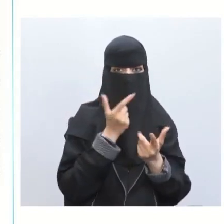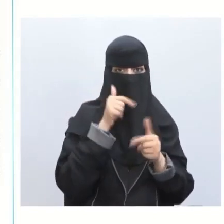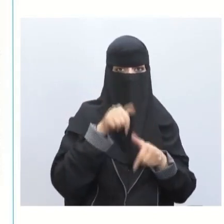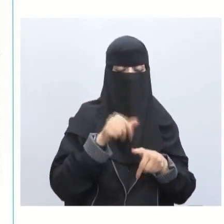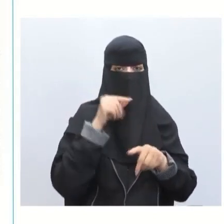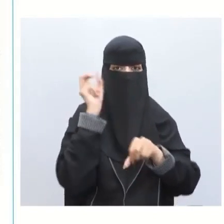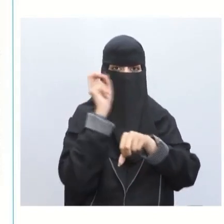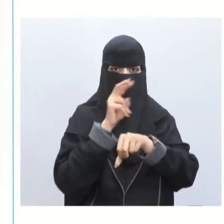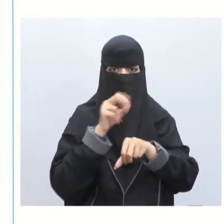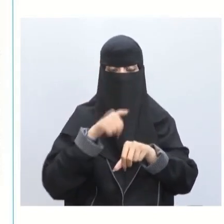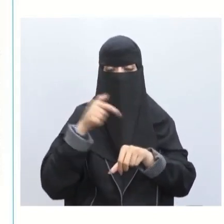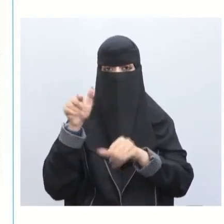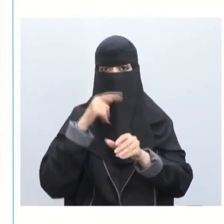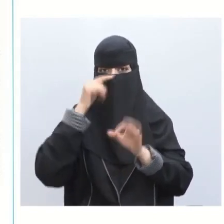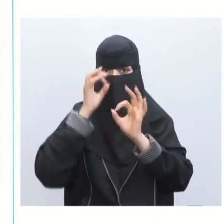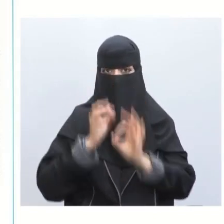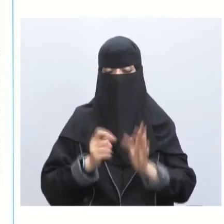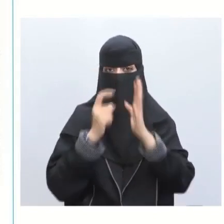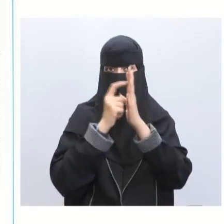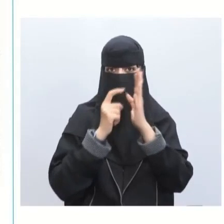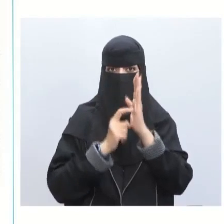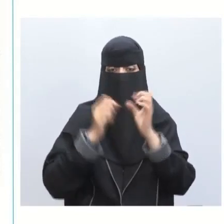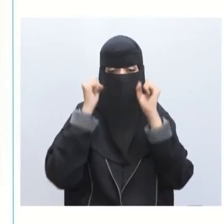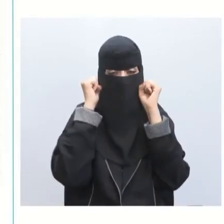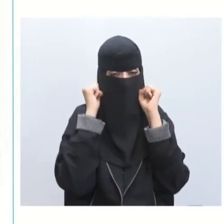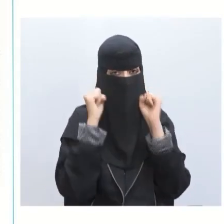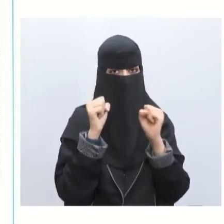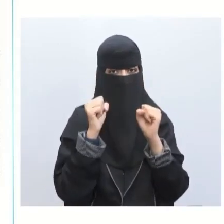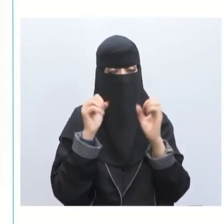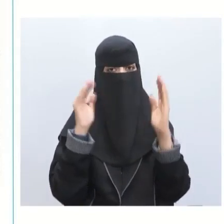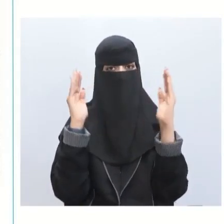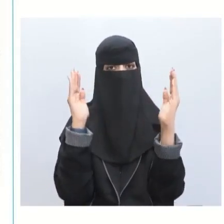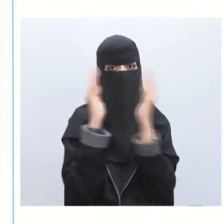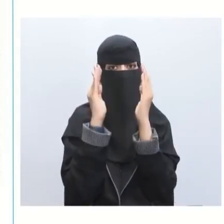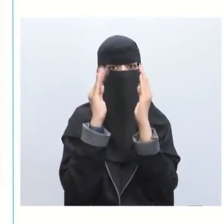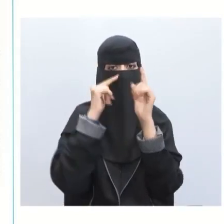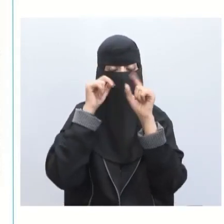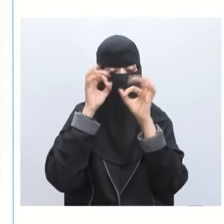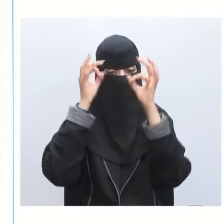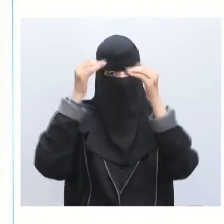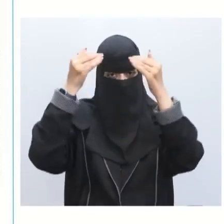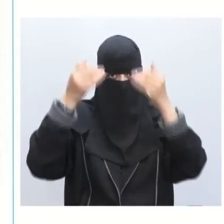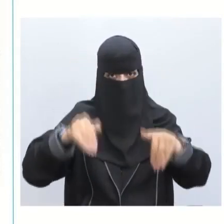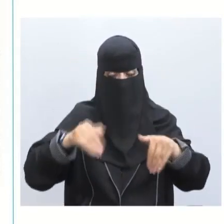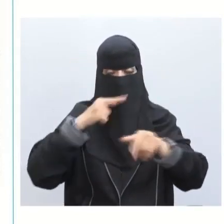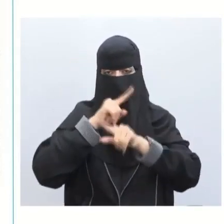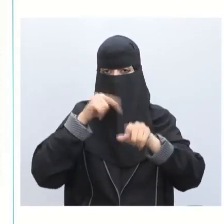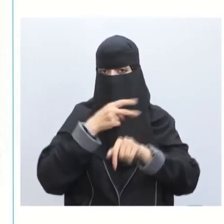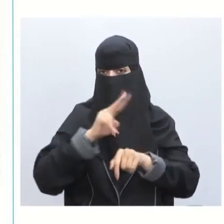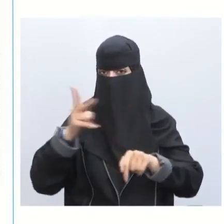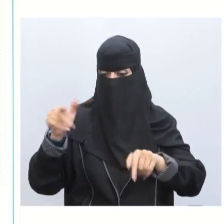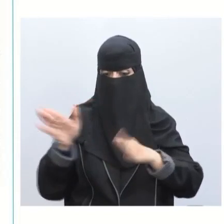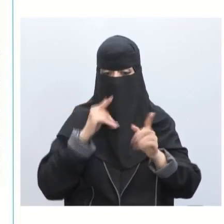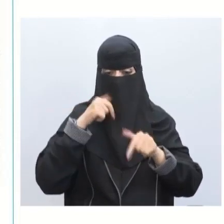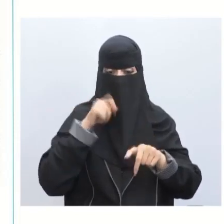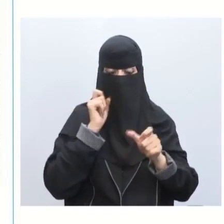التوعيه والثاني سن القوانين الرادعه توعيه وسن القوانين لجميع اشكاله